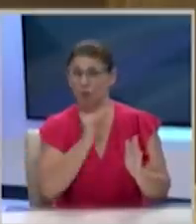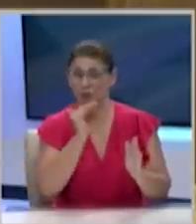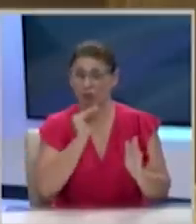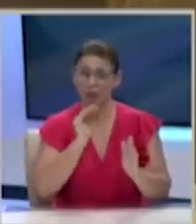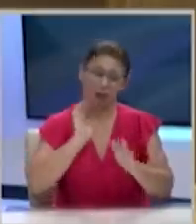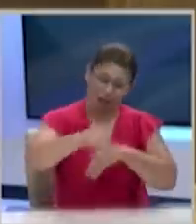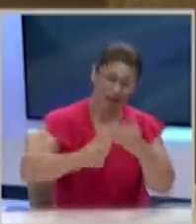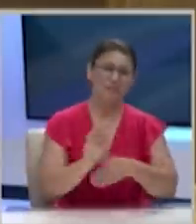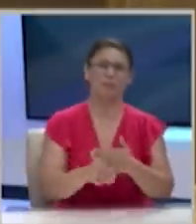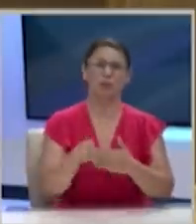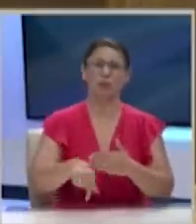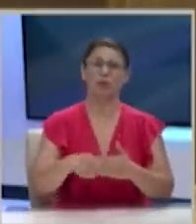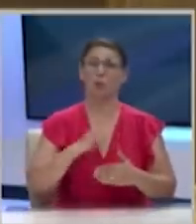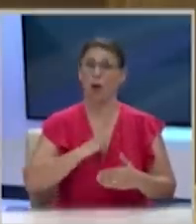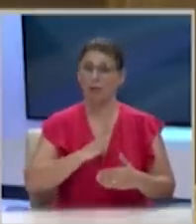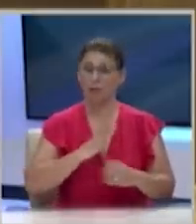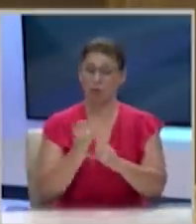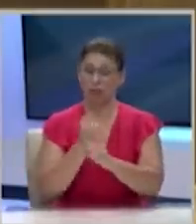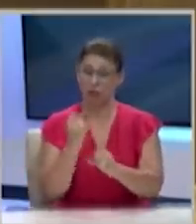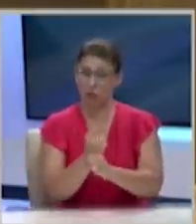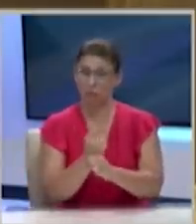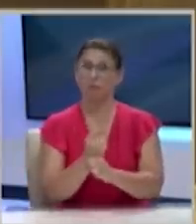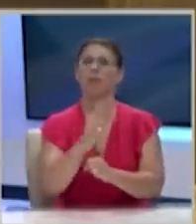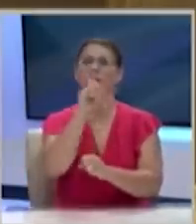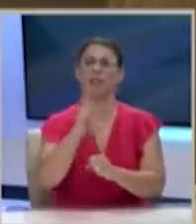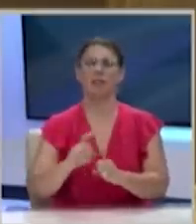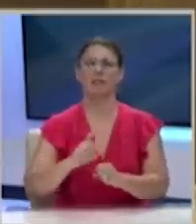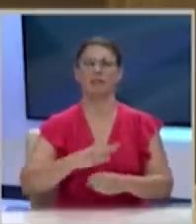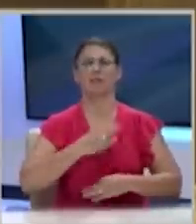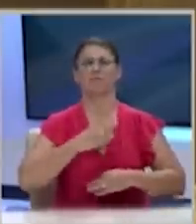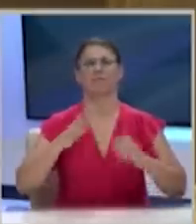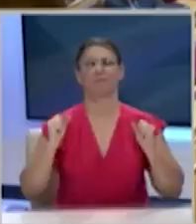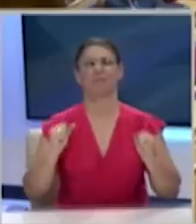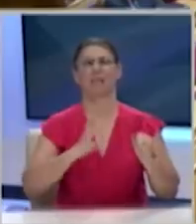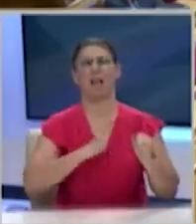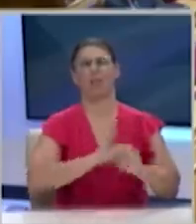ανατραπεί, τόσο ο άνθρωπος, ο εργαζόμενος, θα ζήσει σαν άνθρωπος. Ευχαριστώ, κύριε Πρόεδρε.